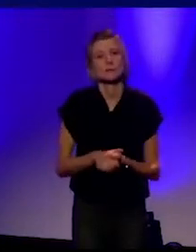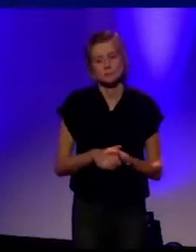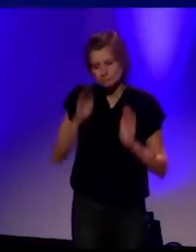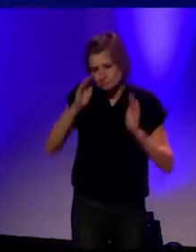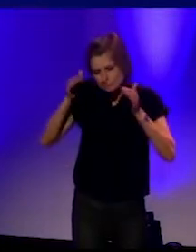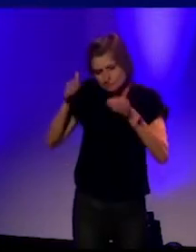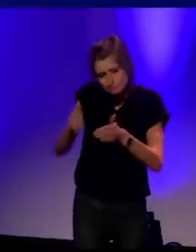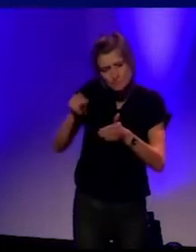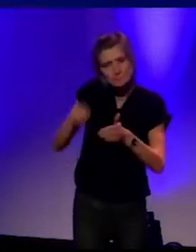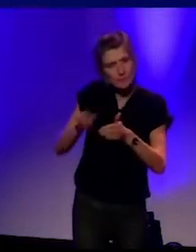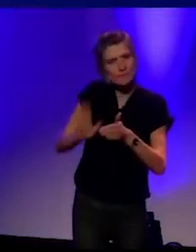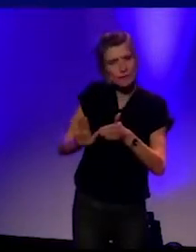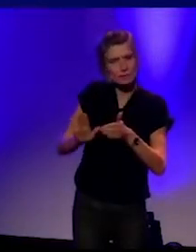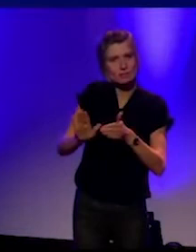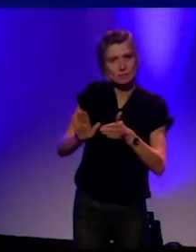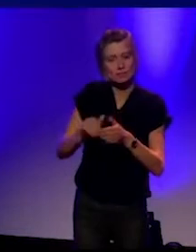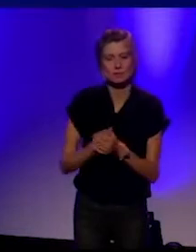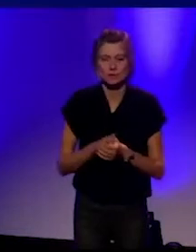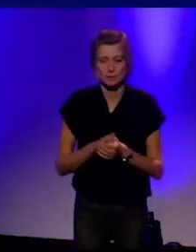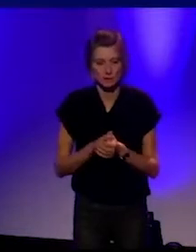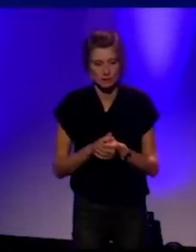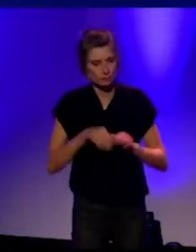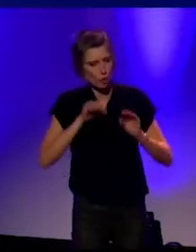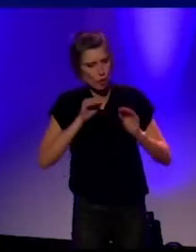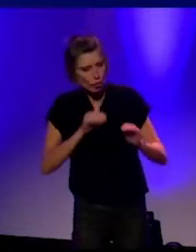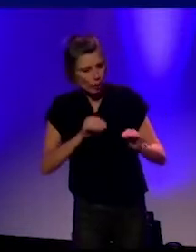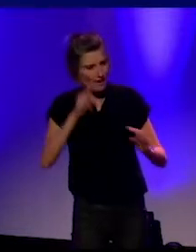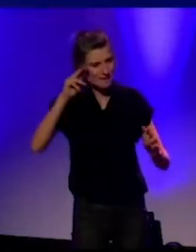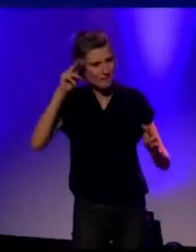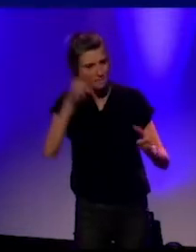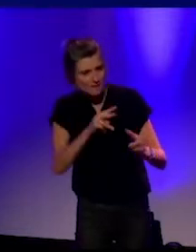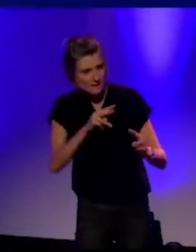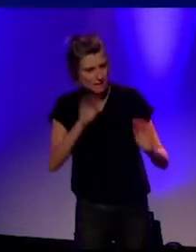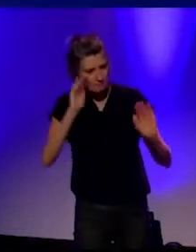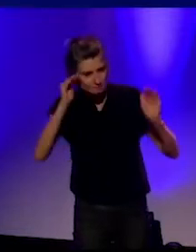kwetsbaren en we schrijven in de visie op onderwijs en leren.